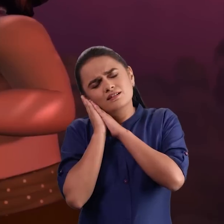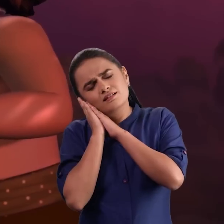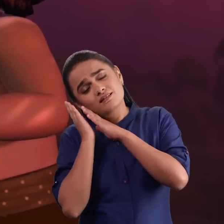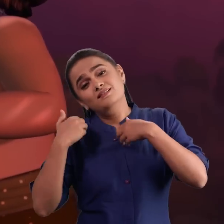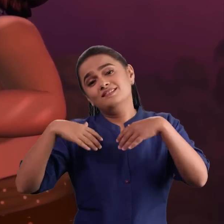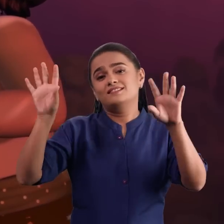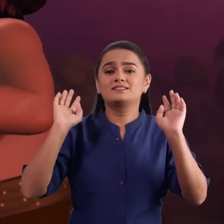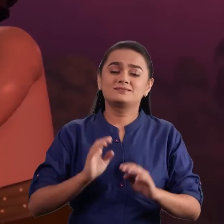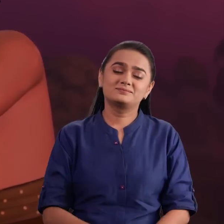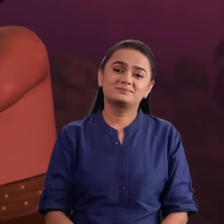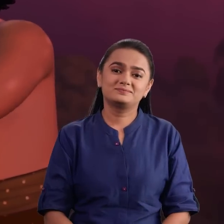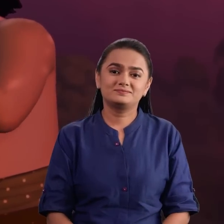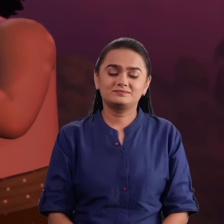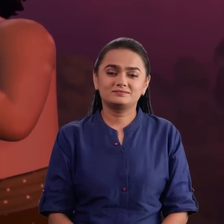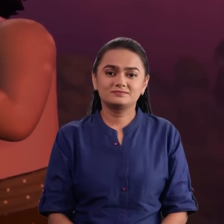विश्राम हो जाए।